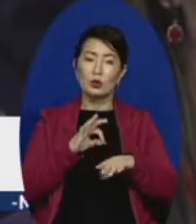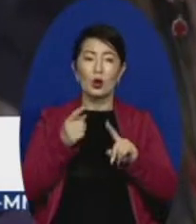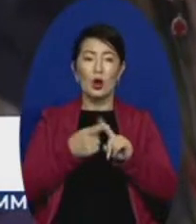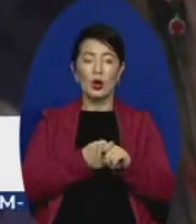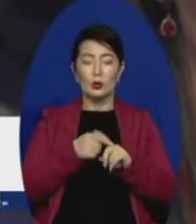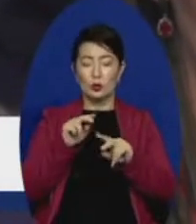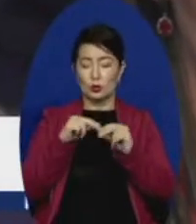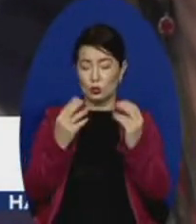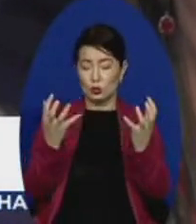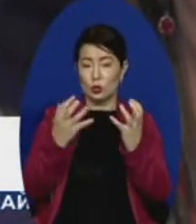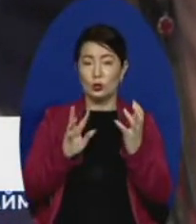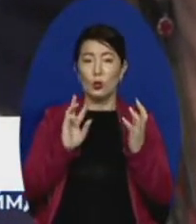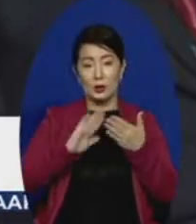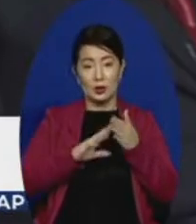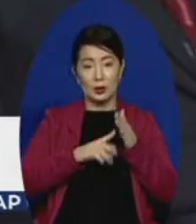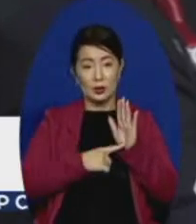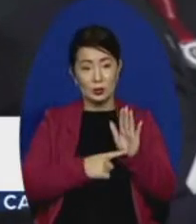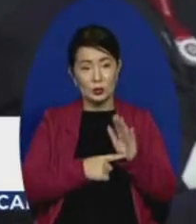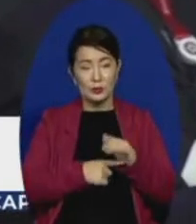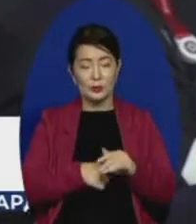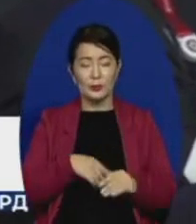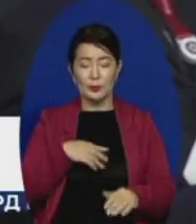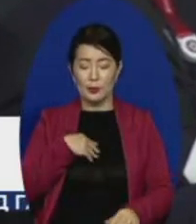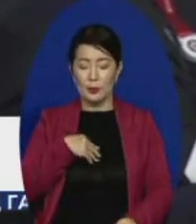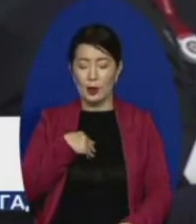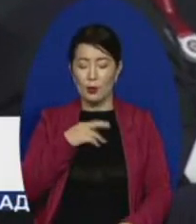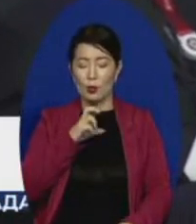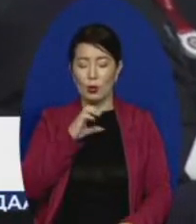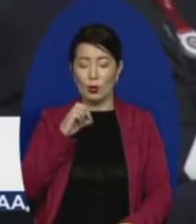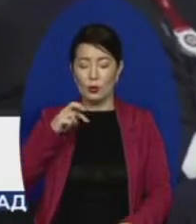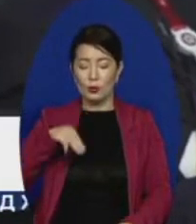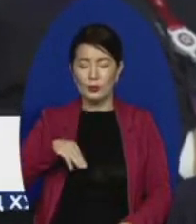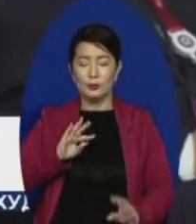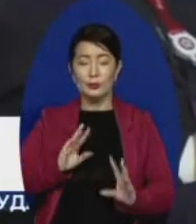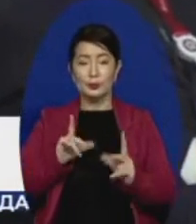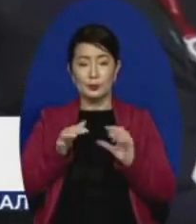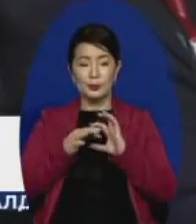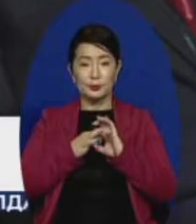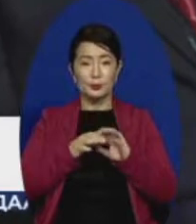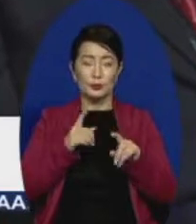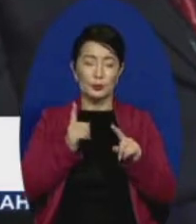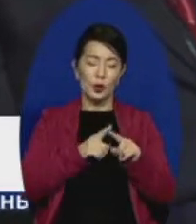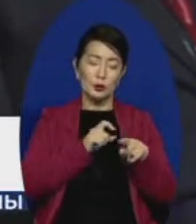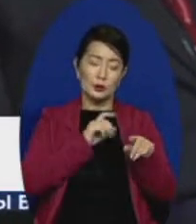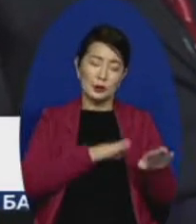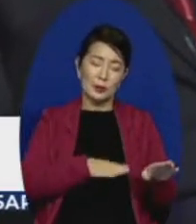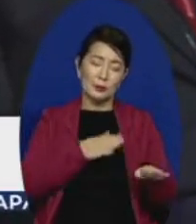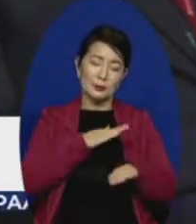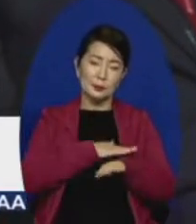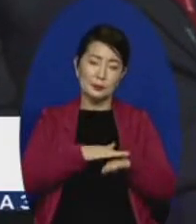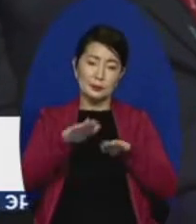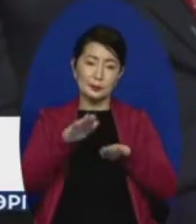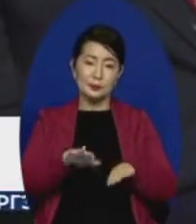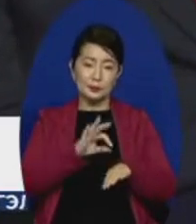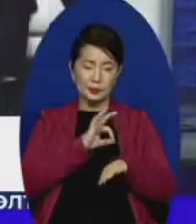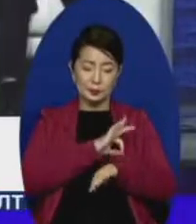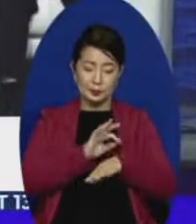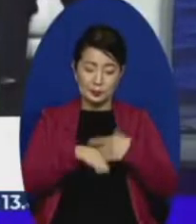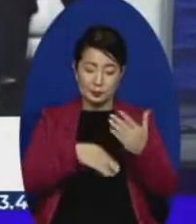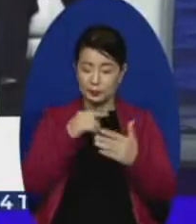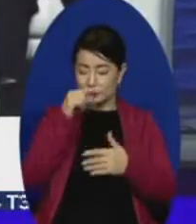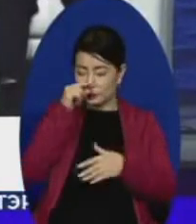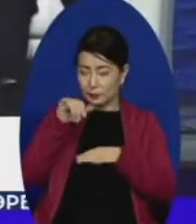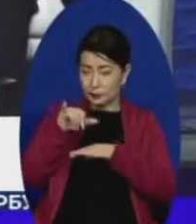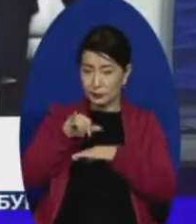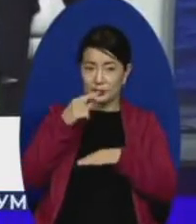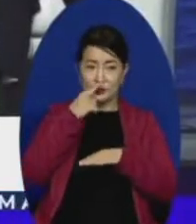чуулга уулзалтанд оролцогчдод танилцуулсан байна. Боомтын сэргэлтийн хүрээнд төмөр зам, авто замын томоохон төслүүдийг хэрэгжүүлэхэд Оросын холбооны улс